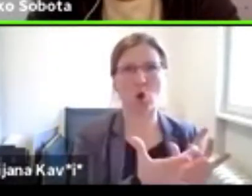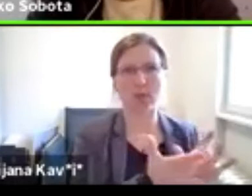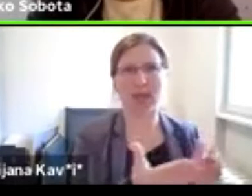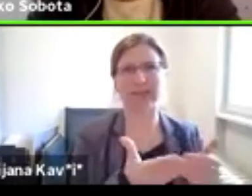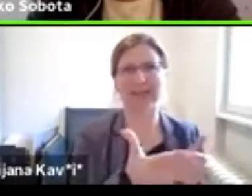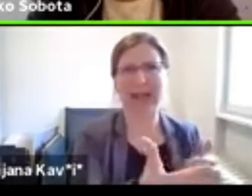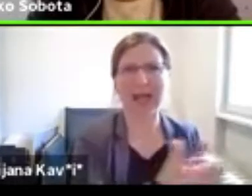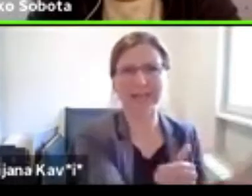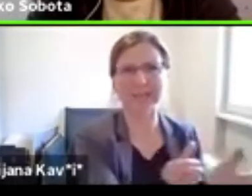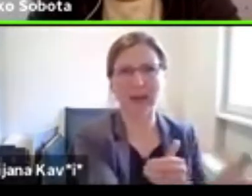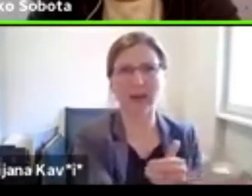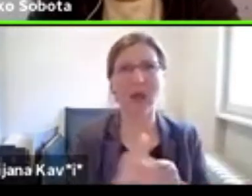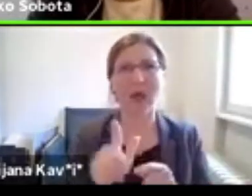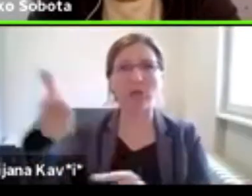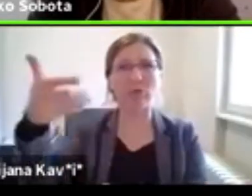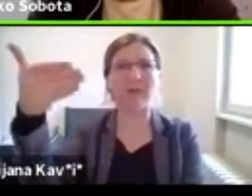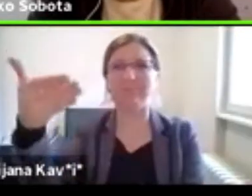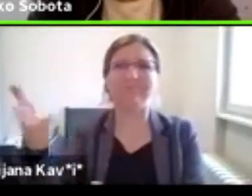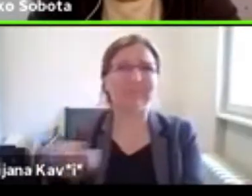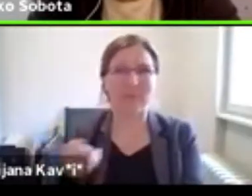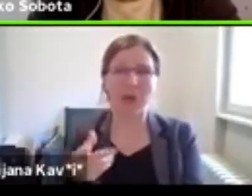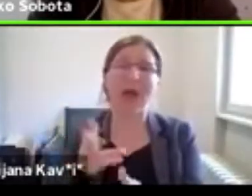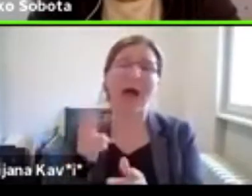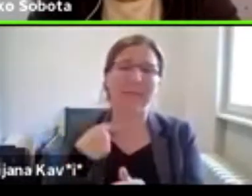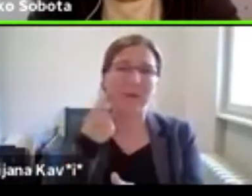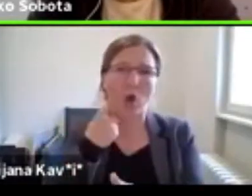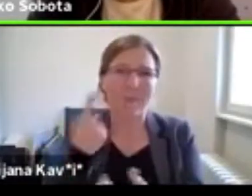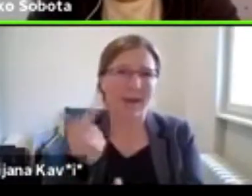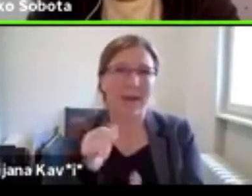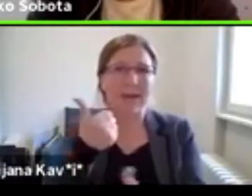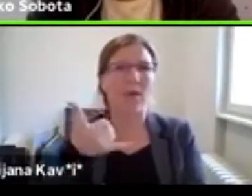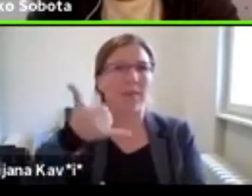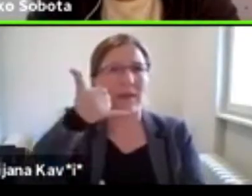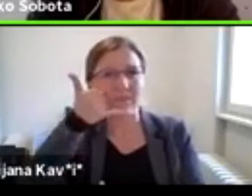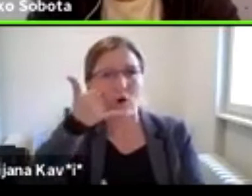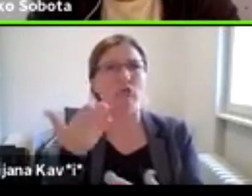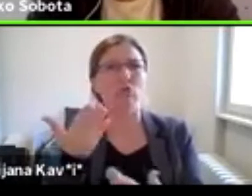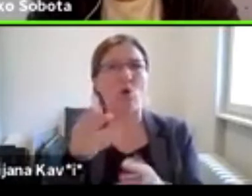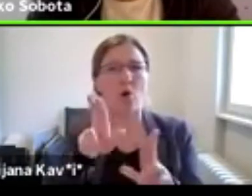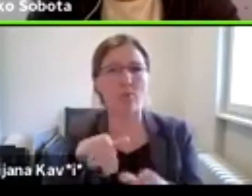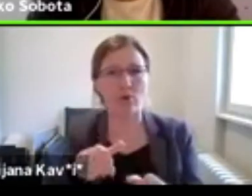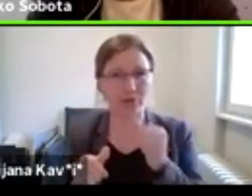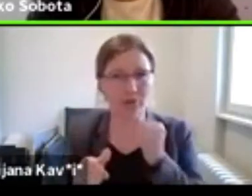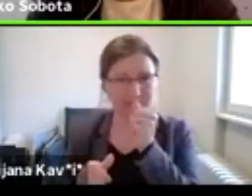kontakt smanjimo na minimum, odradimo telefonski putem dostupnih tehnologija. Pokušavamo